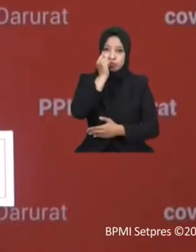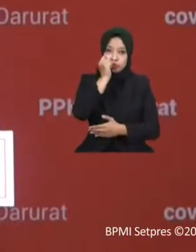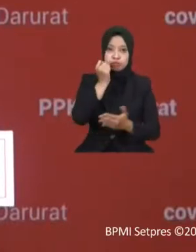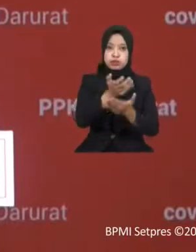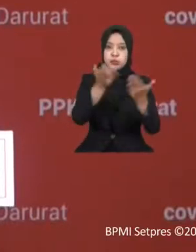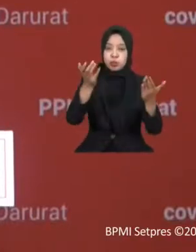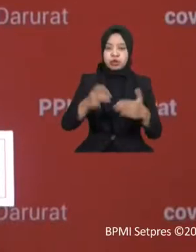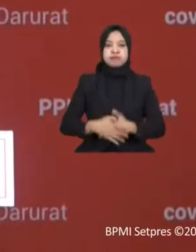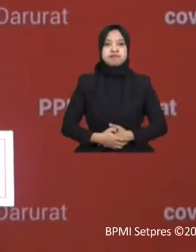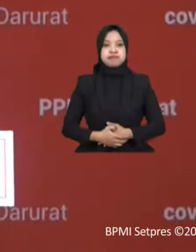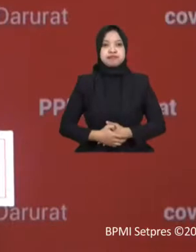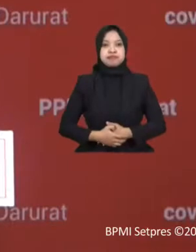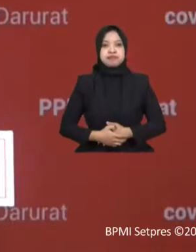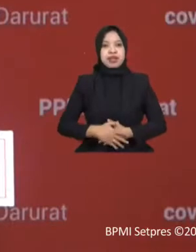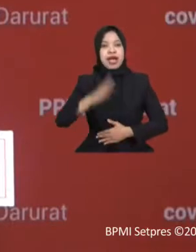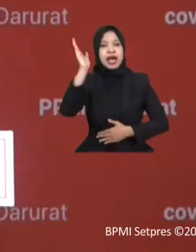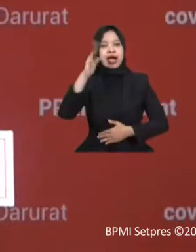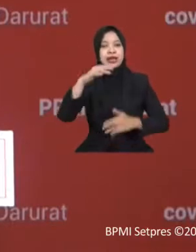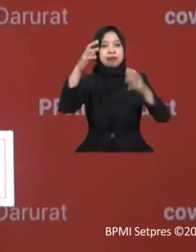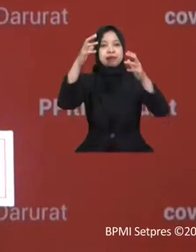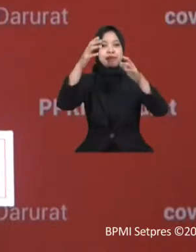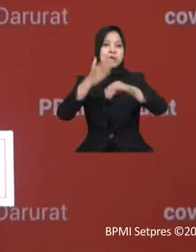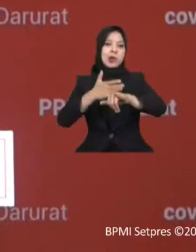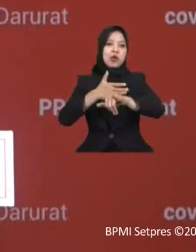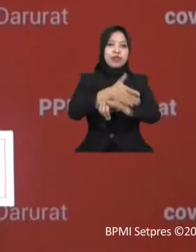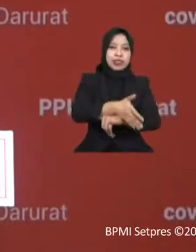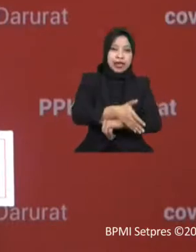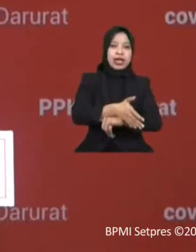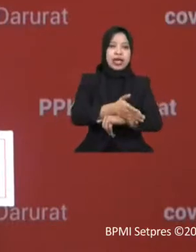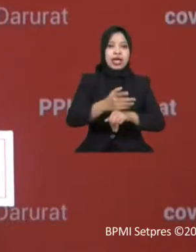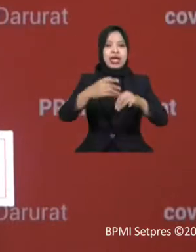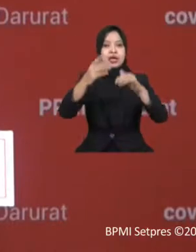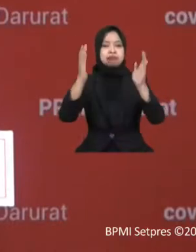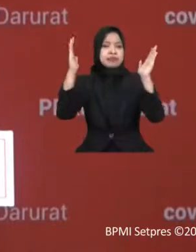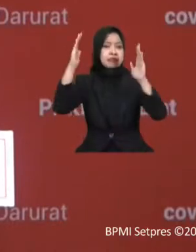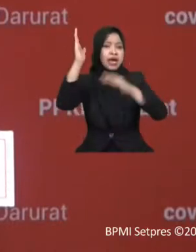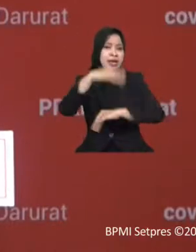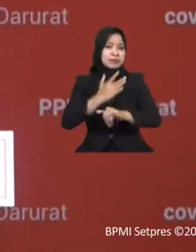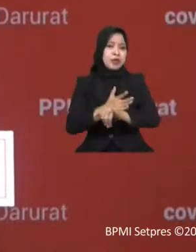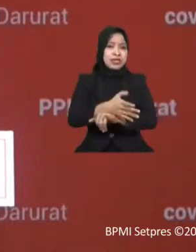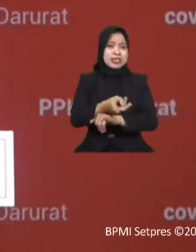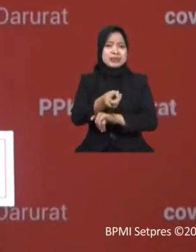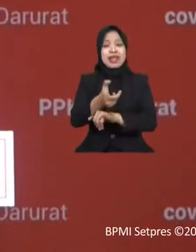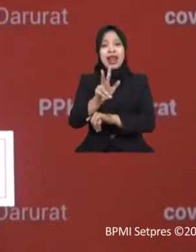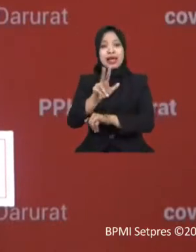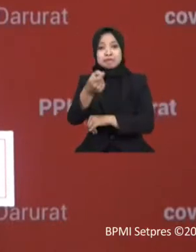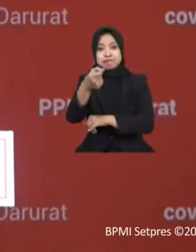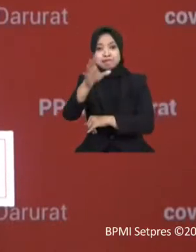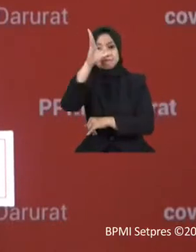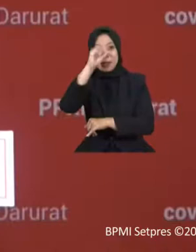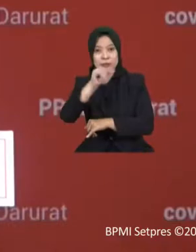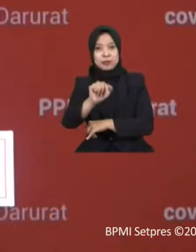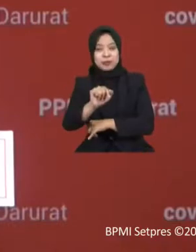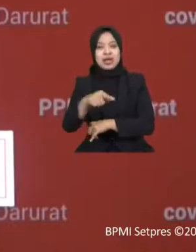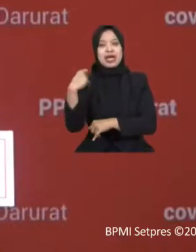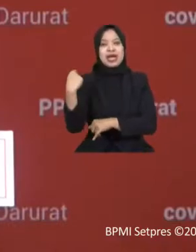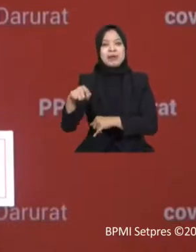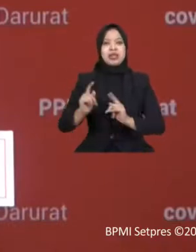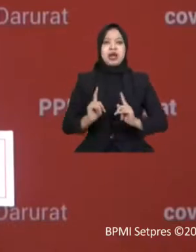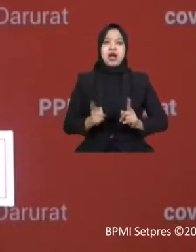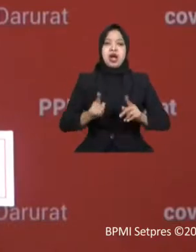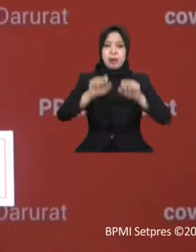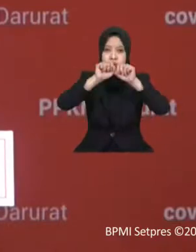air hari raya idulfitri hari Raya Iduladha telah di depan mata Kementerian